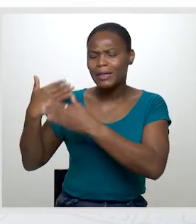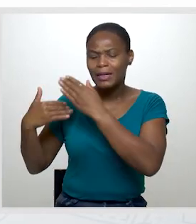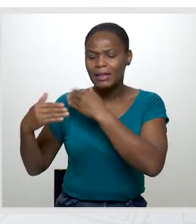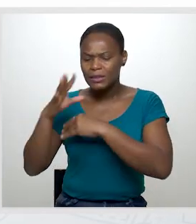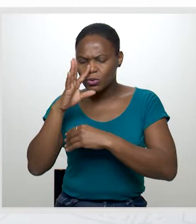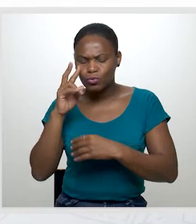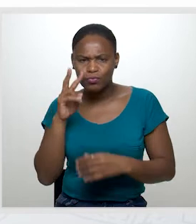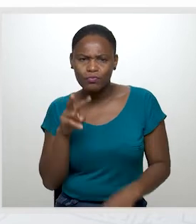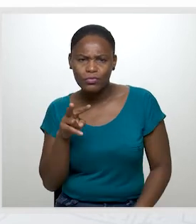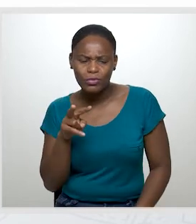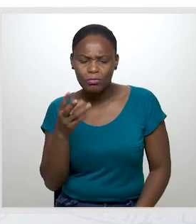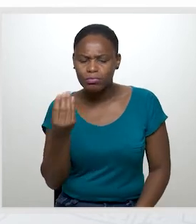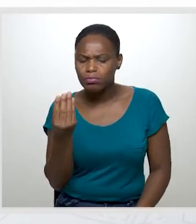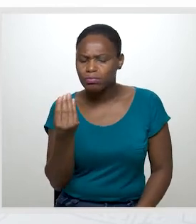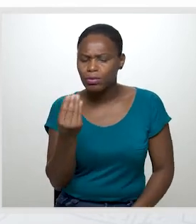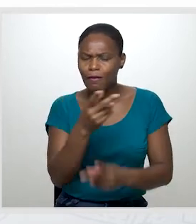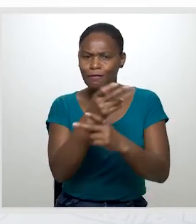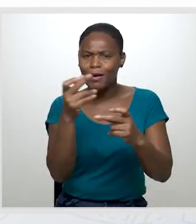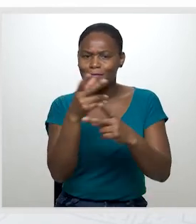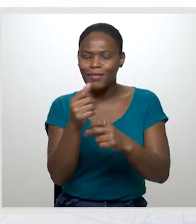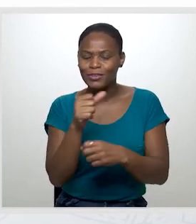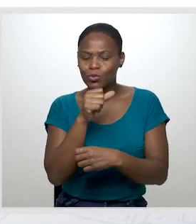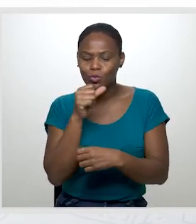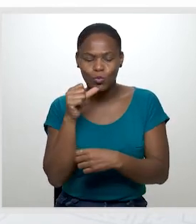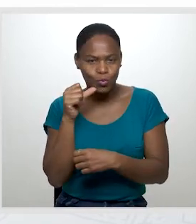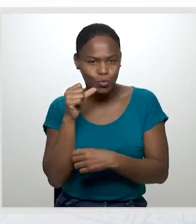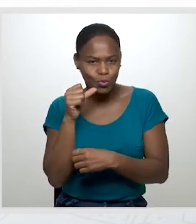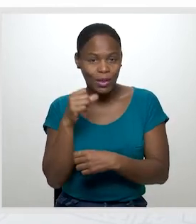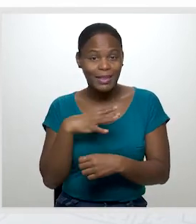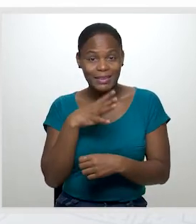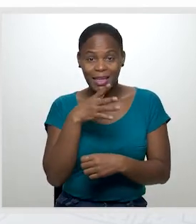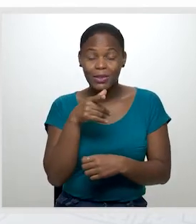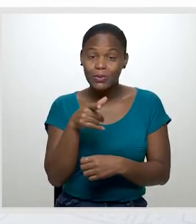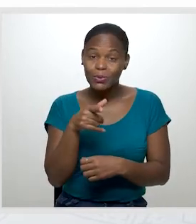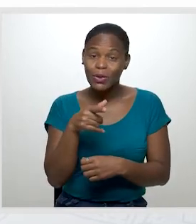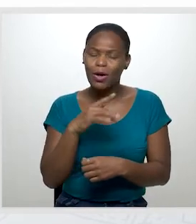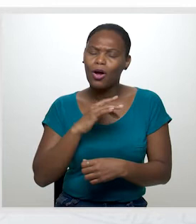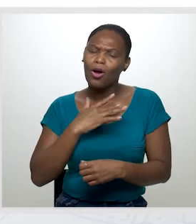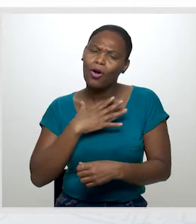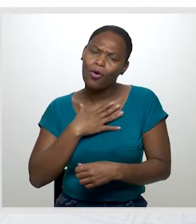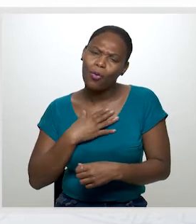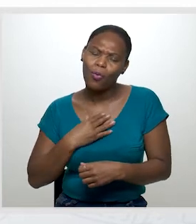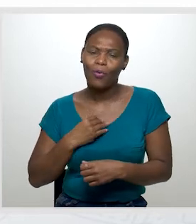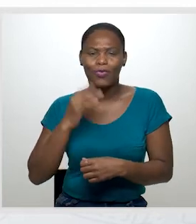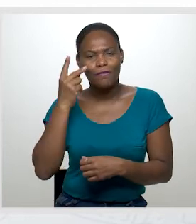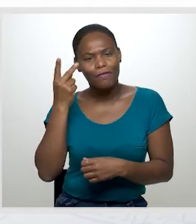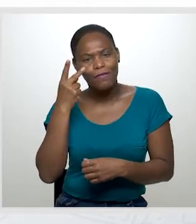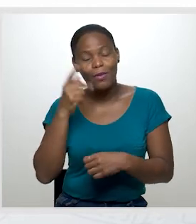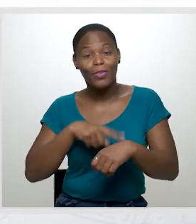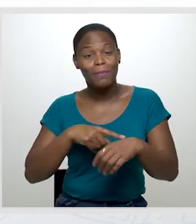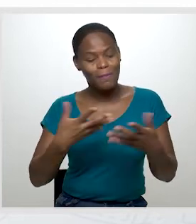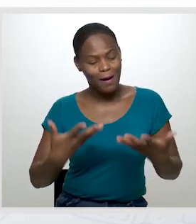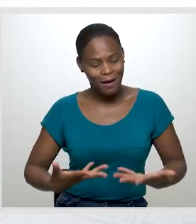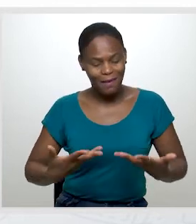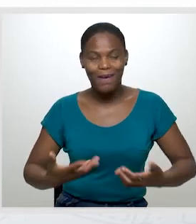phrases en bleu, ça veut dire que tu aimes vivre dans le temps où tu es, c'est-à-dire le présent.